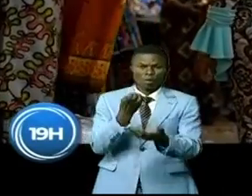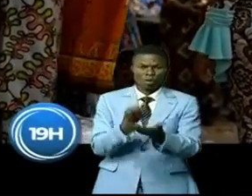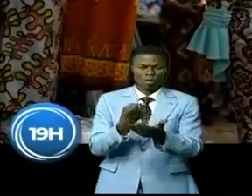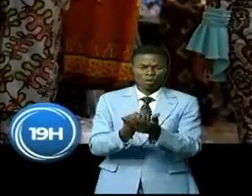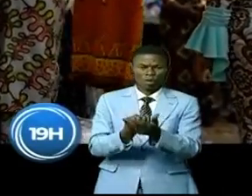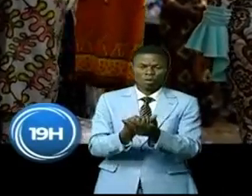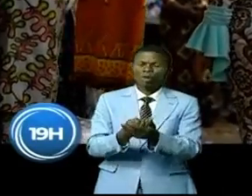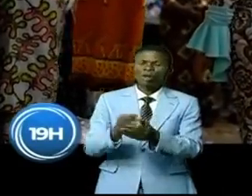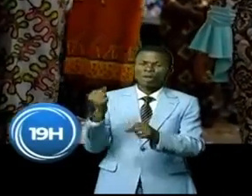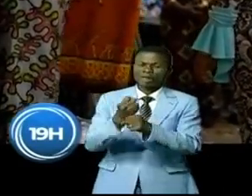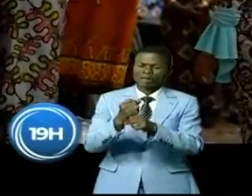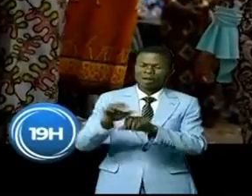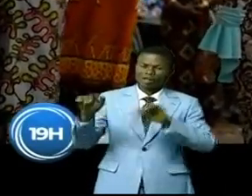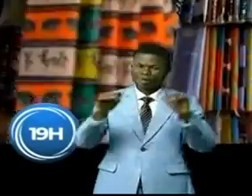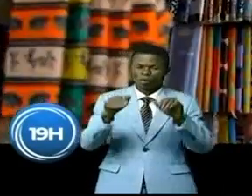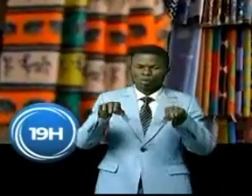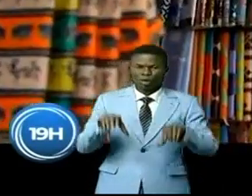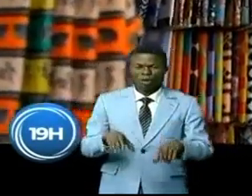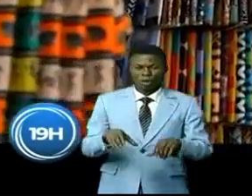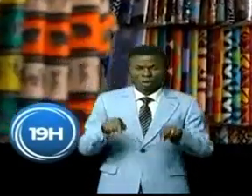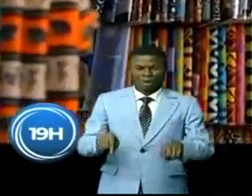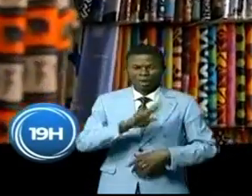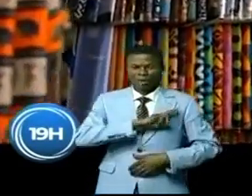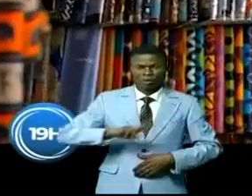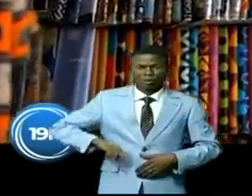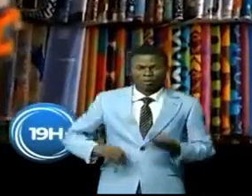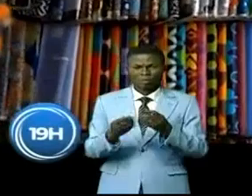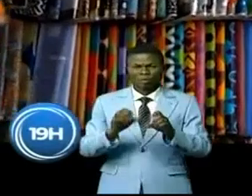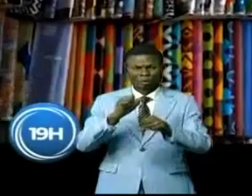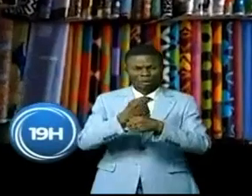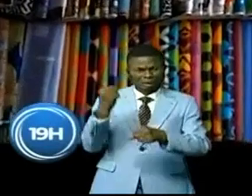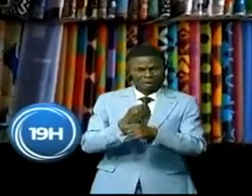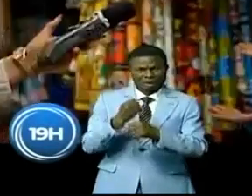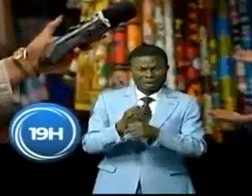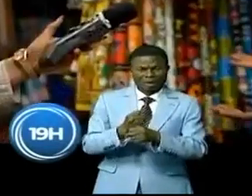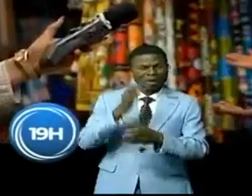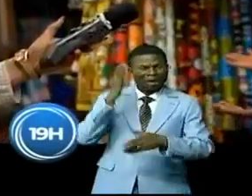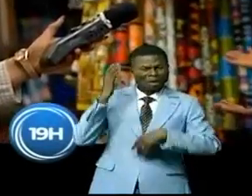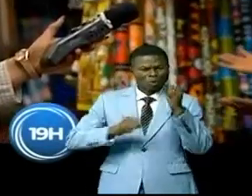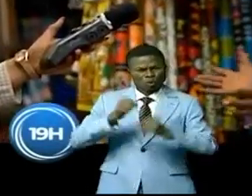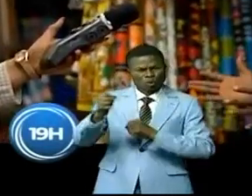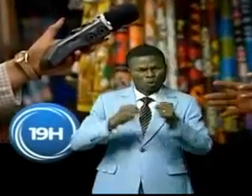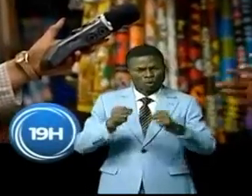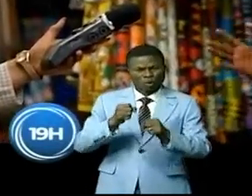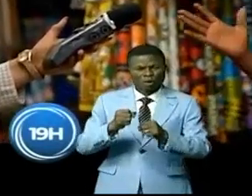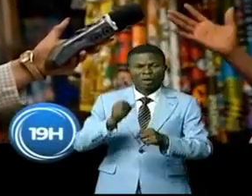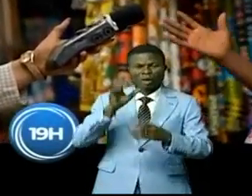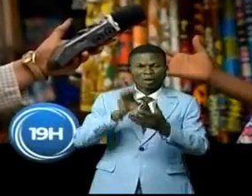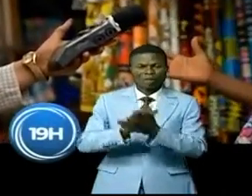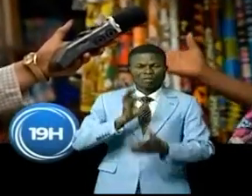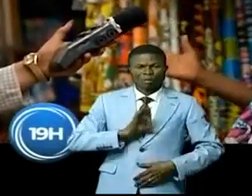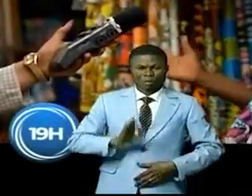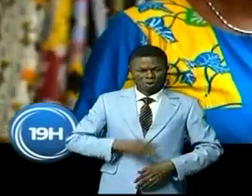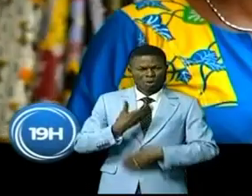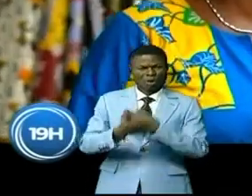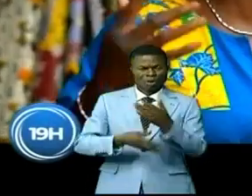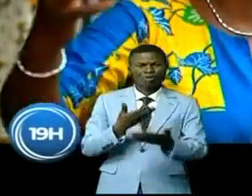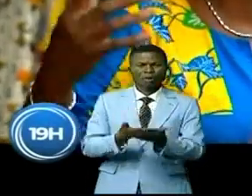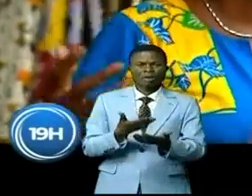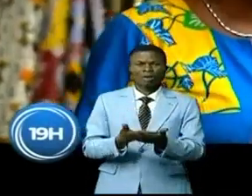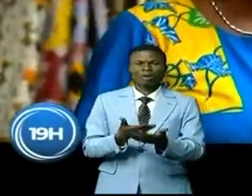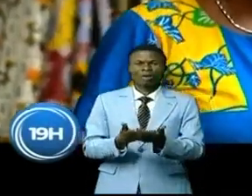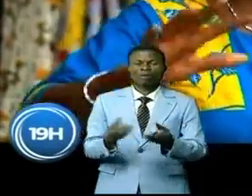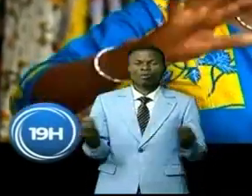moyenne dans le pays. En RDC, l'entrepreneuriat est au cœur d'une lutte menée par la distinguée première dame de la République, Denise Nyakero